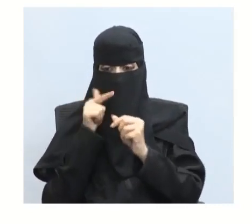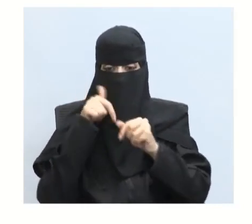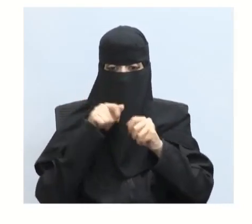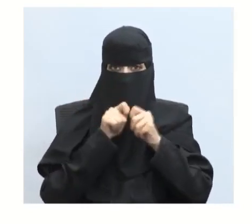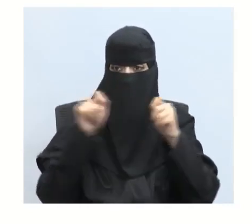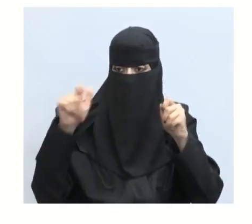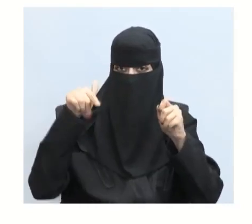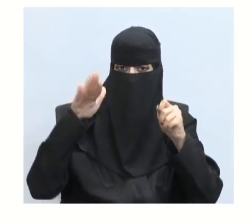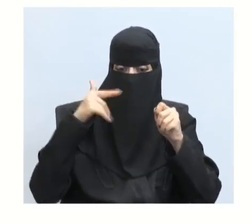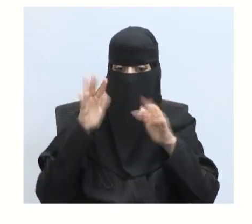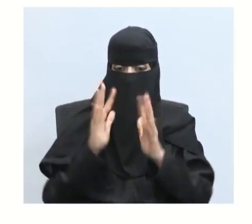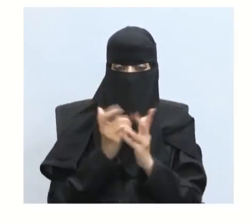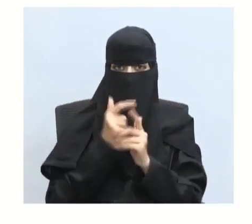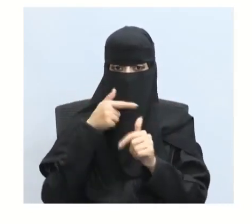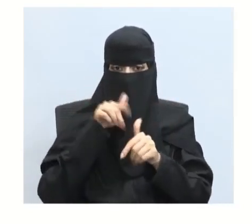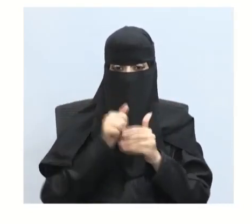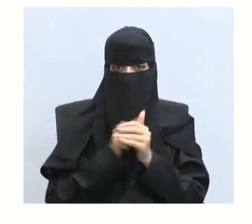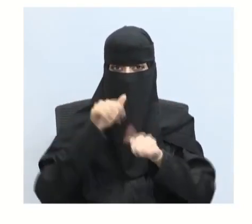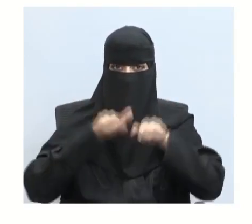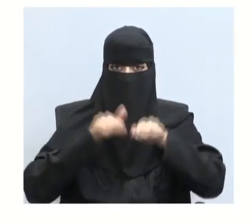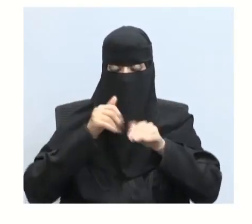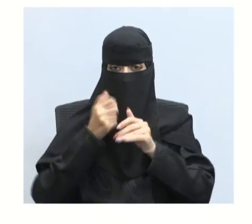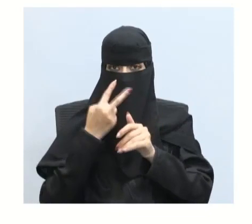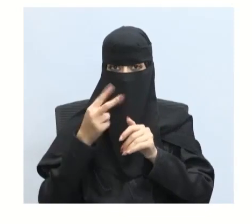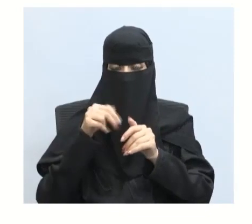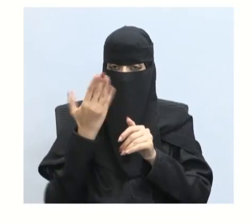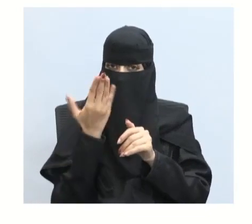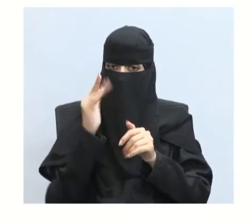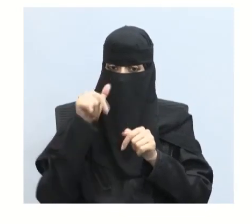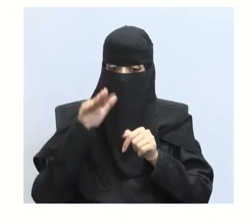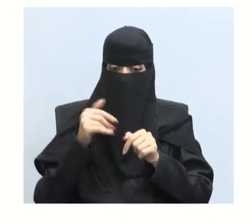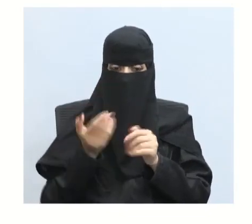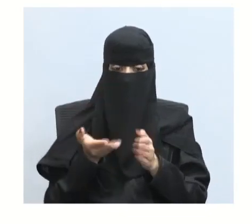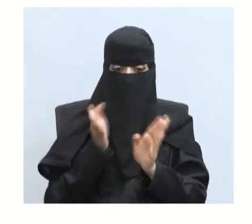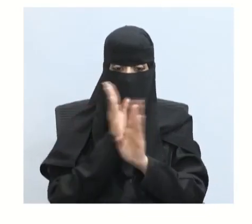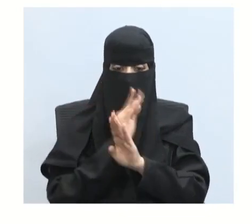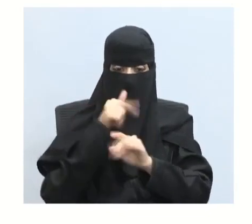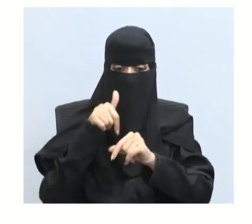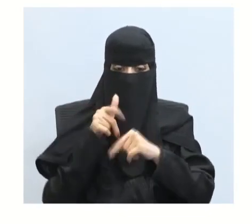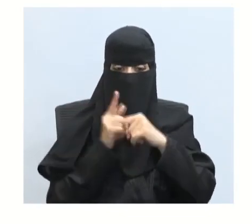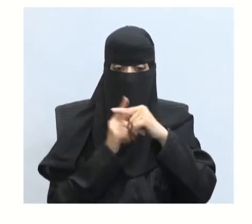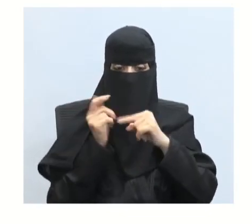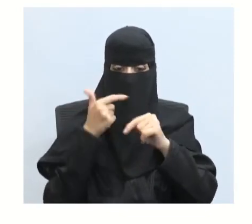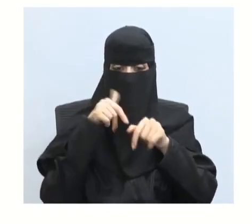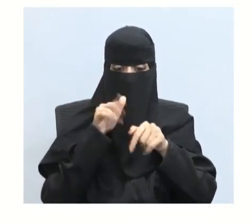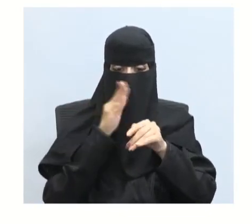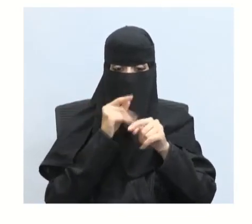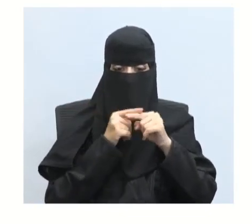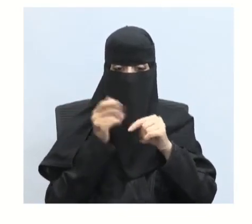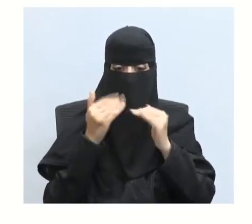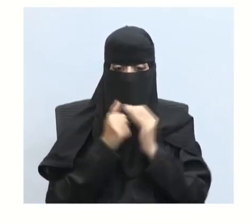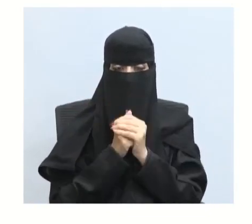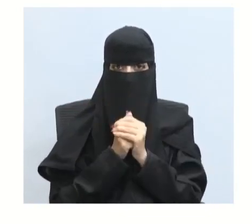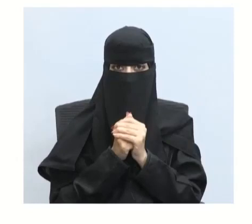وبعد الصوره وبعد الجسم عن طريق معادله المراه بان مقلوب البعد البؤري يساوي مقلوب بعد